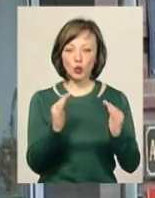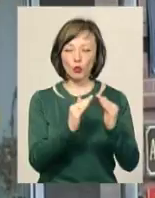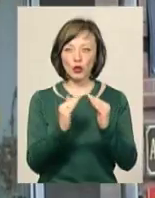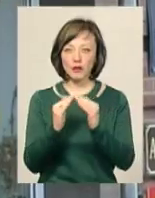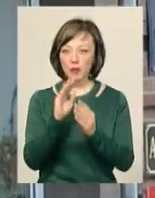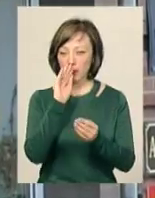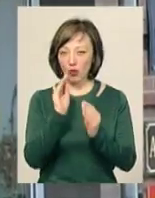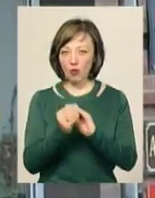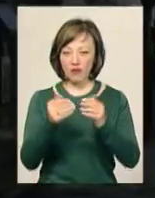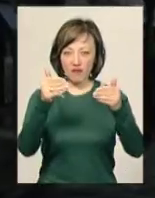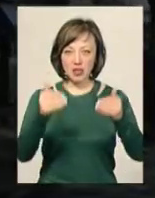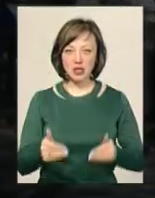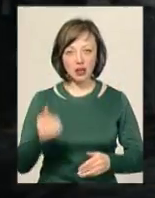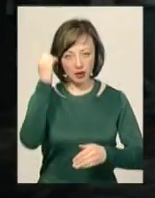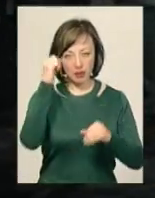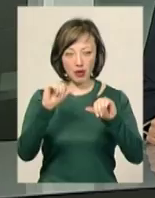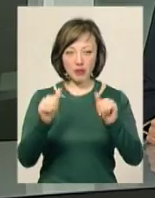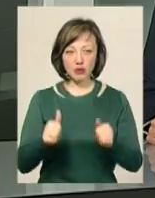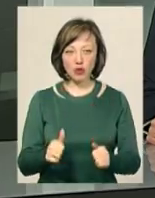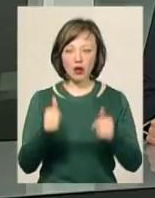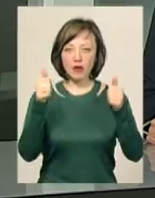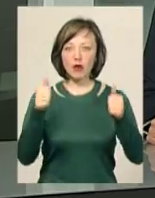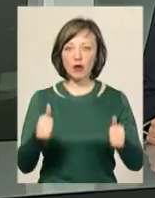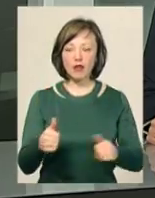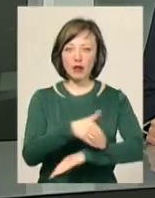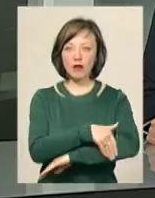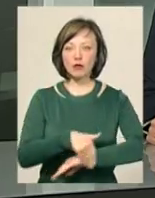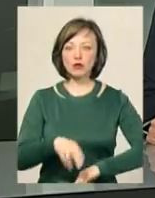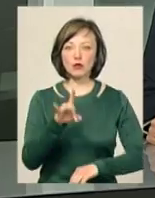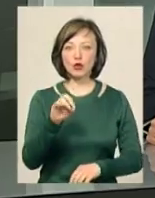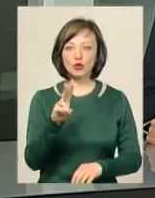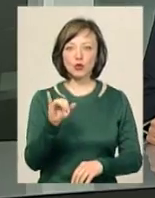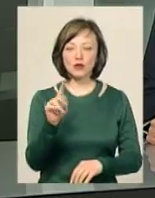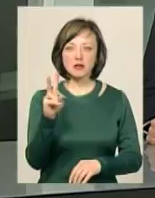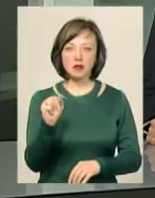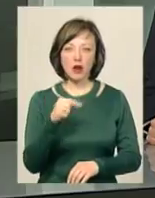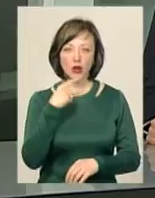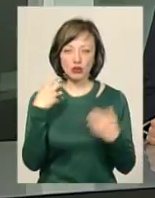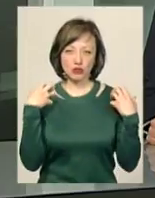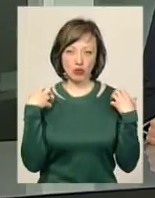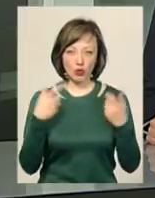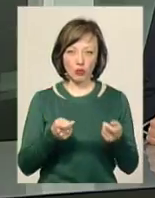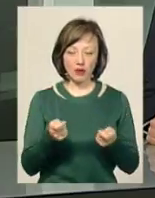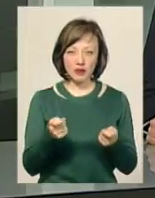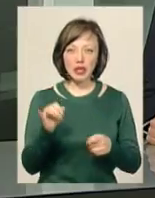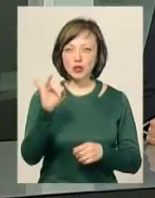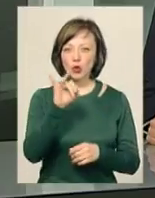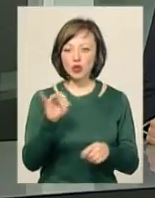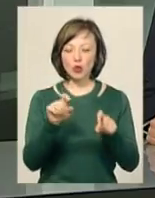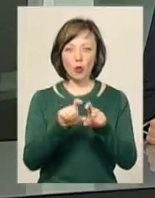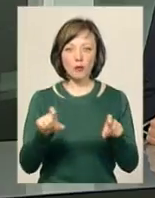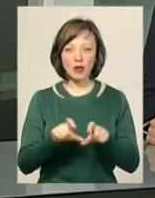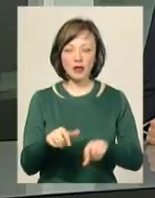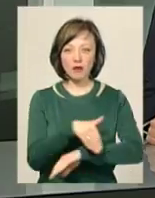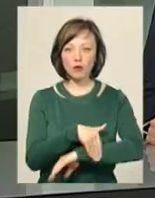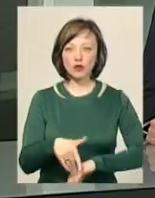приховують фасад пам'яток. Зокрема, вивісками обвішані будівлі на вулиці Проскурівській, каже Артем Ромасюков. А також історичні об'єкти на